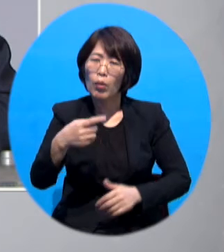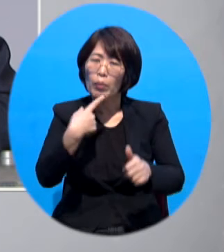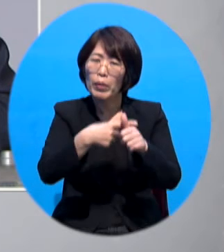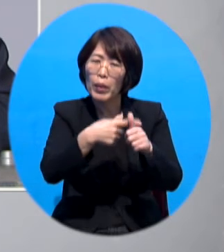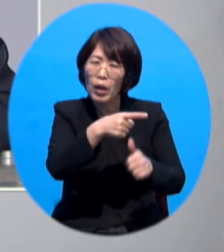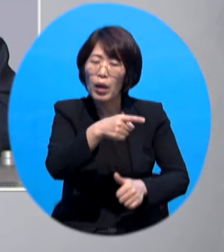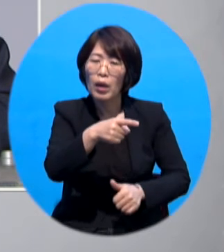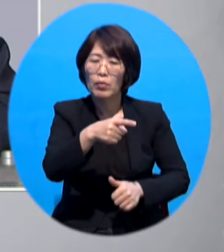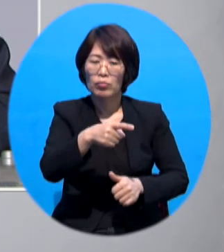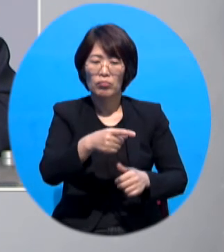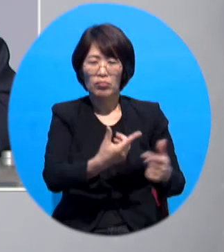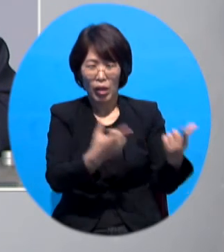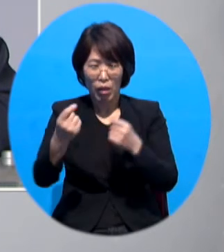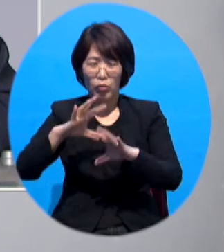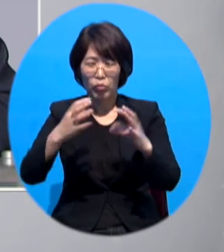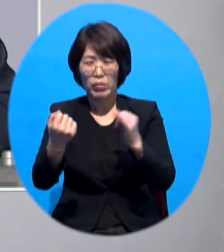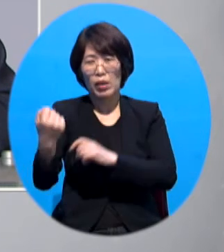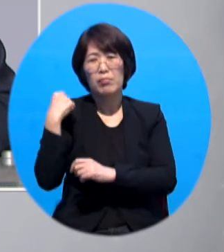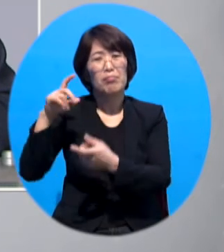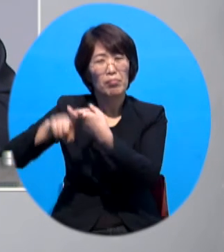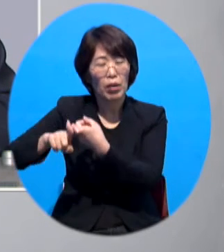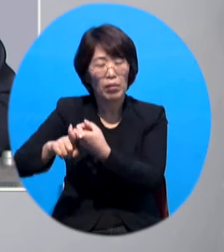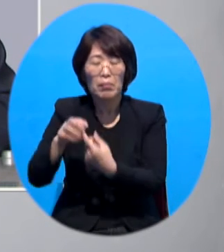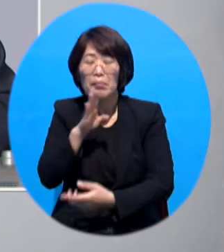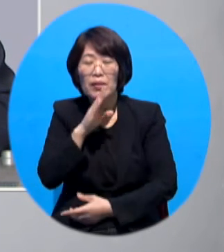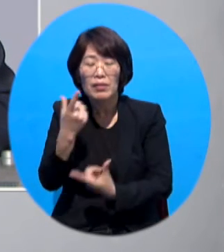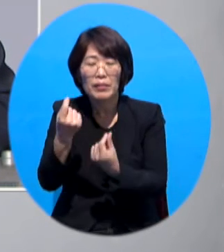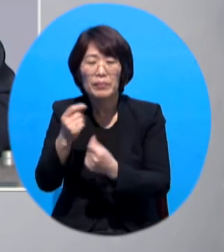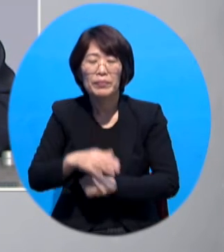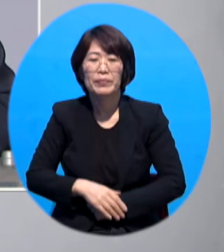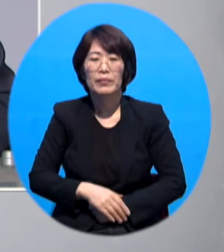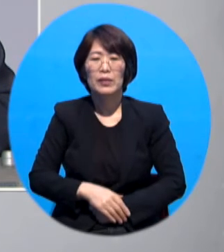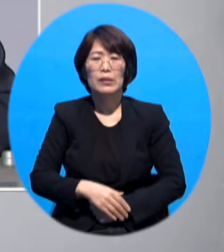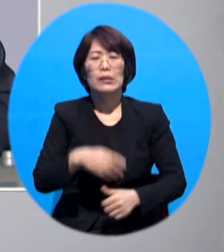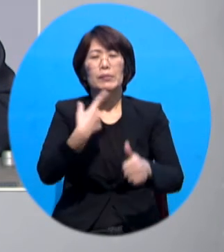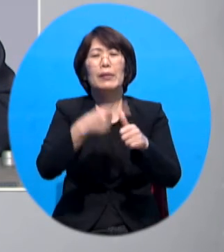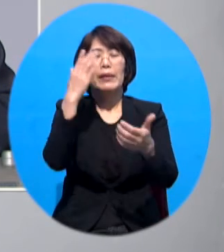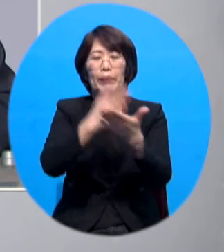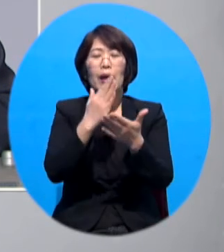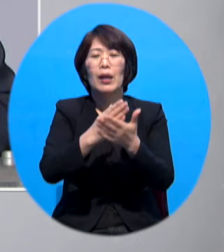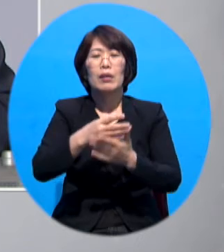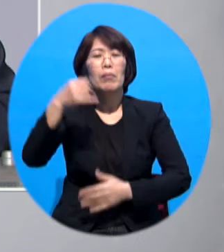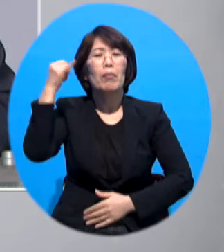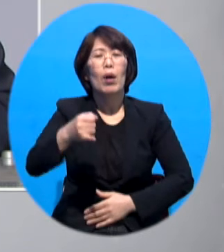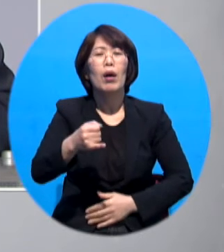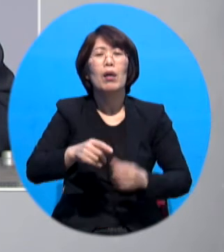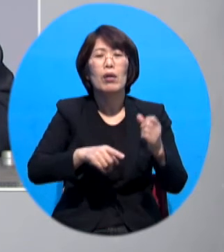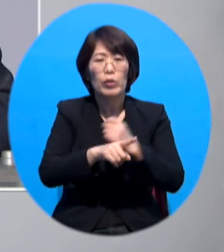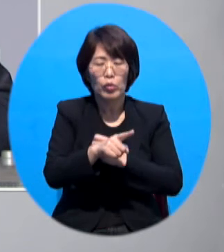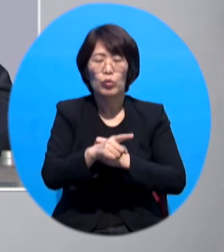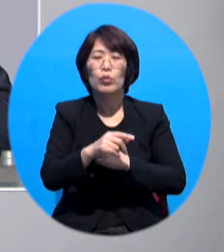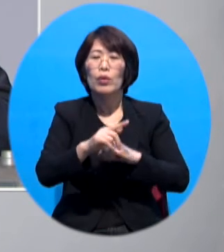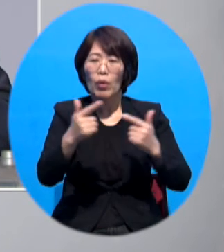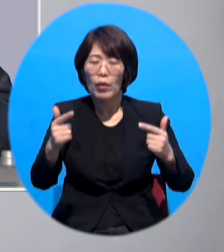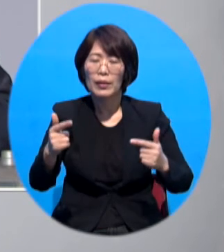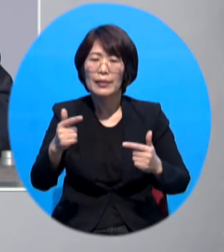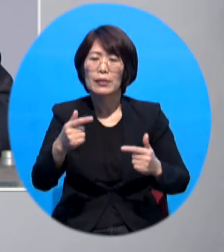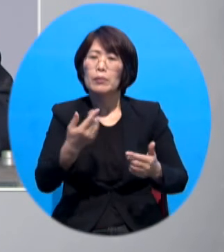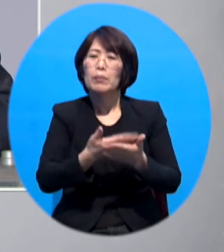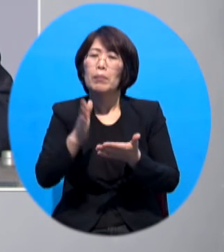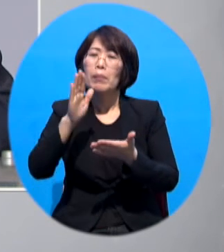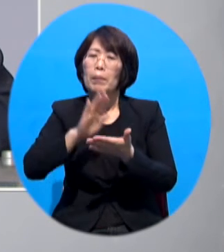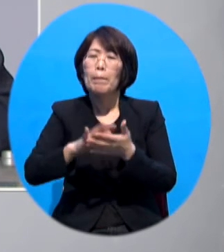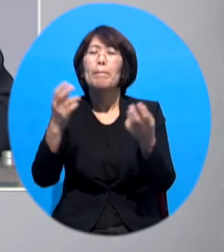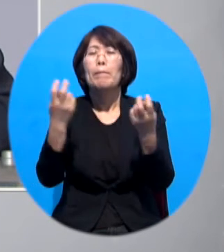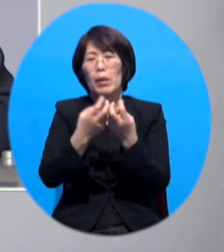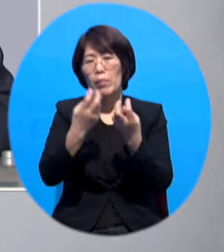국민의 힘이 될테니까 이렇게 책임을 해 타기 전에 청렴도 철학이 원인과 학력 처리 원인 그리고 개선방안을